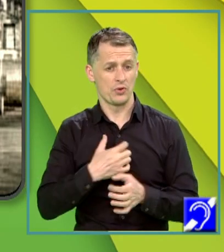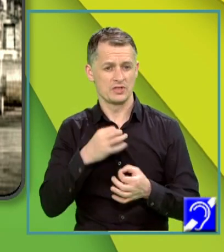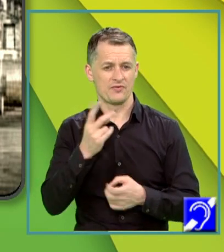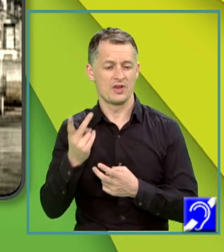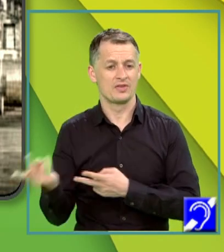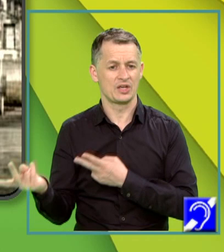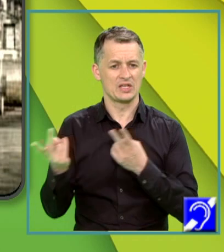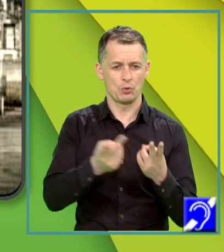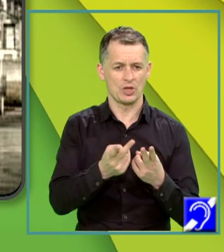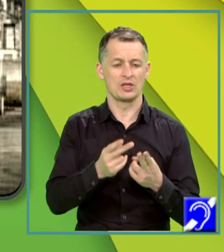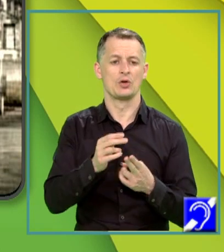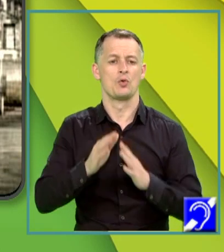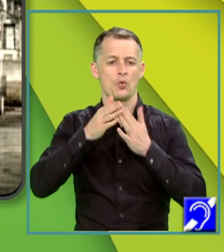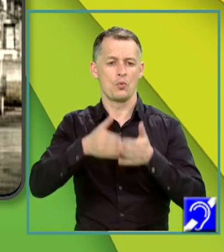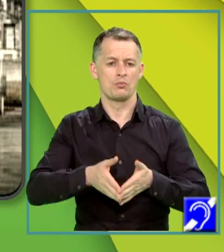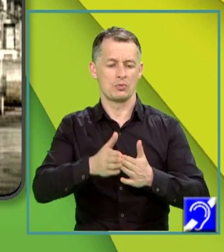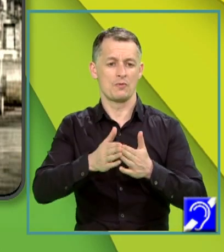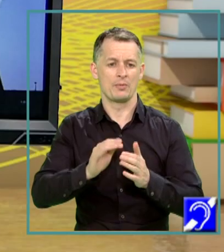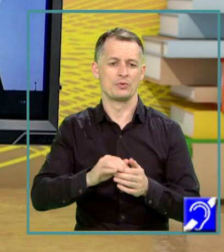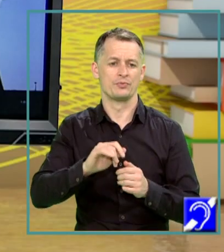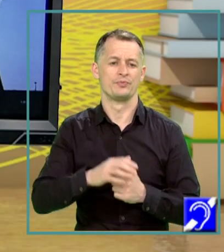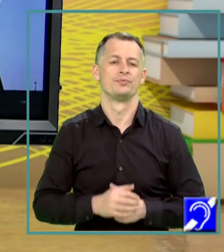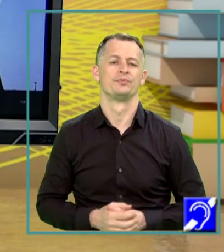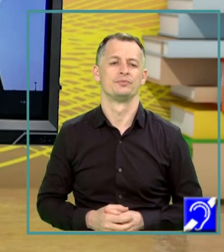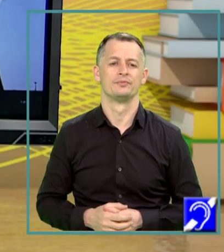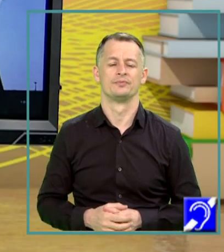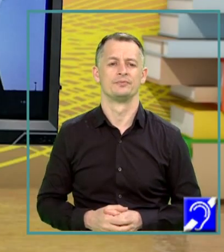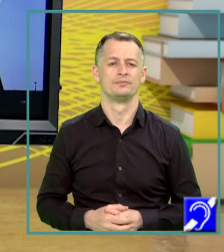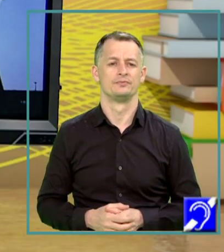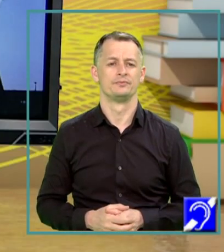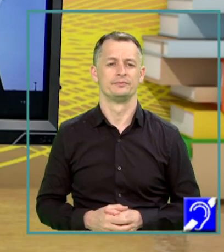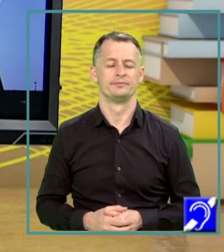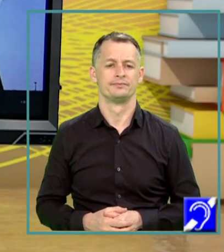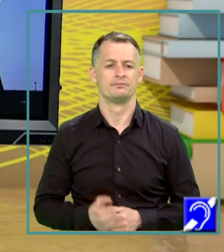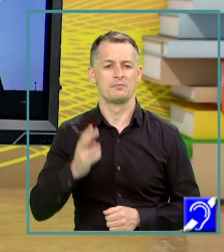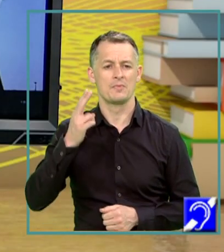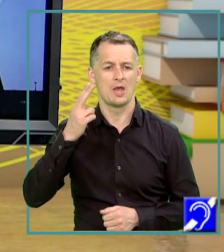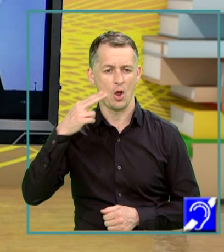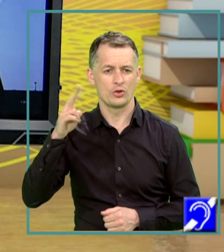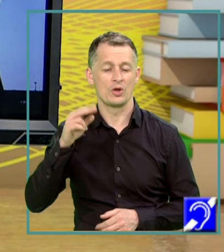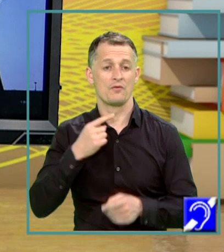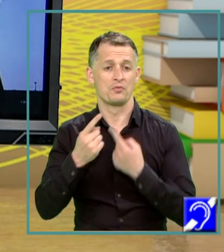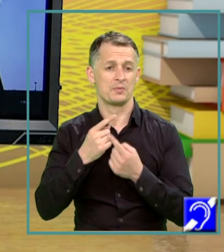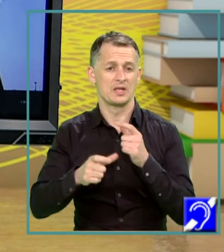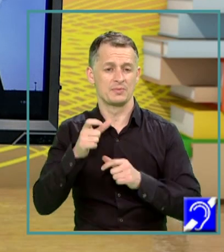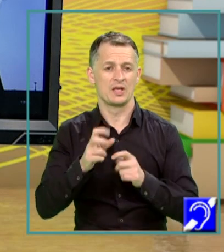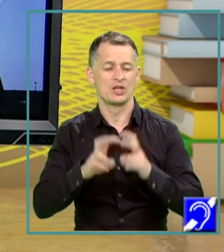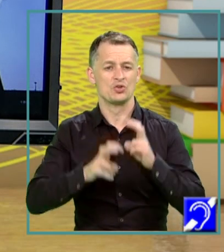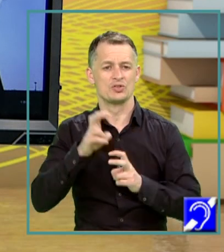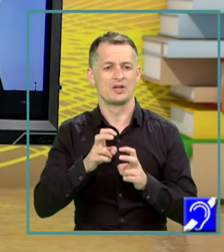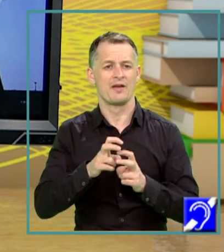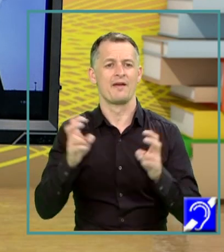ușor pe cale maritimă mai întâi și apoi pluvial Pa departe trebuie să aducem în discuție și Industria energiei electrice